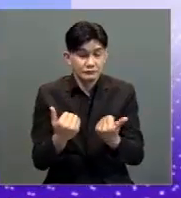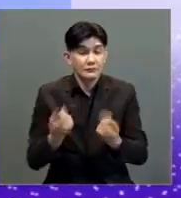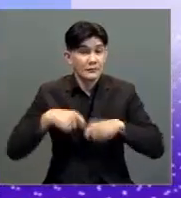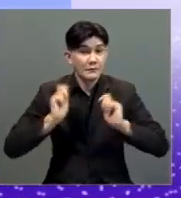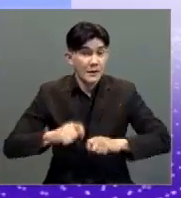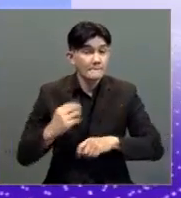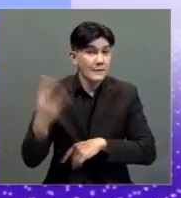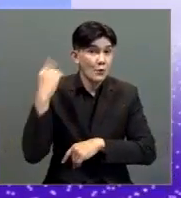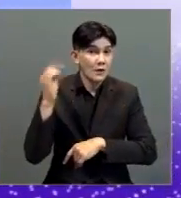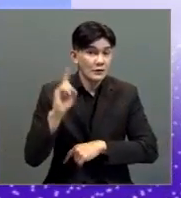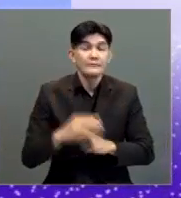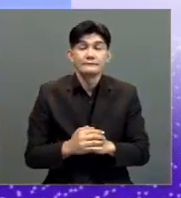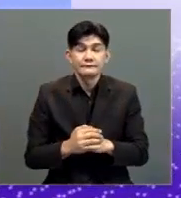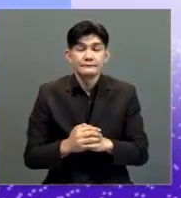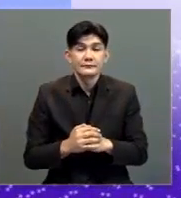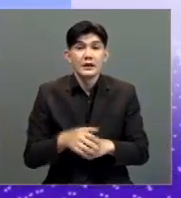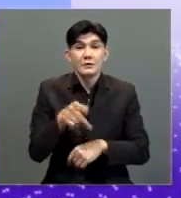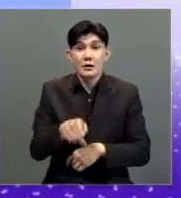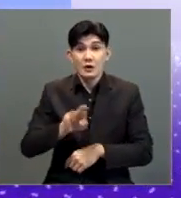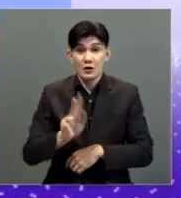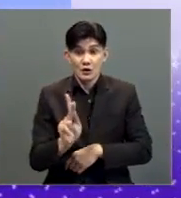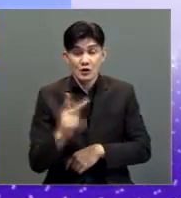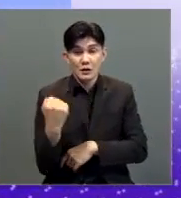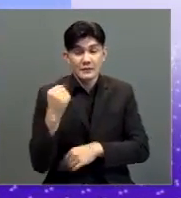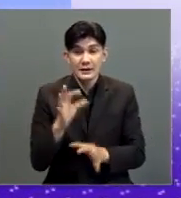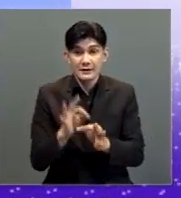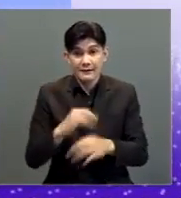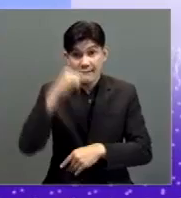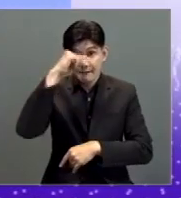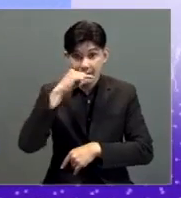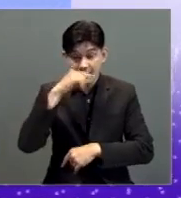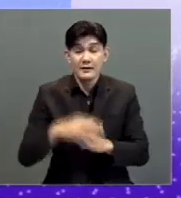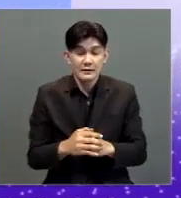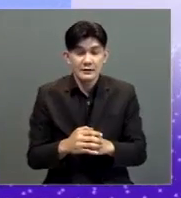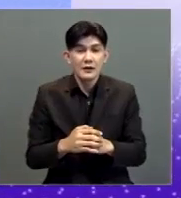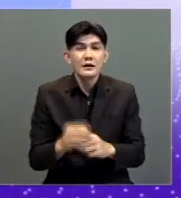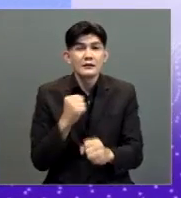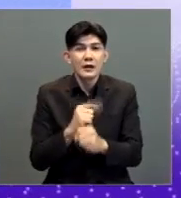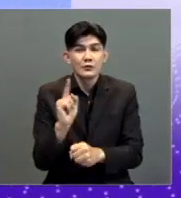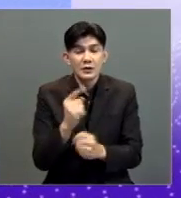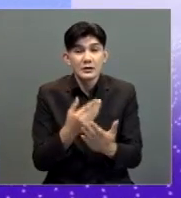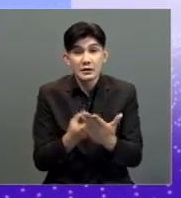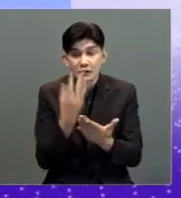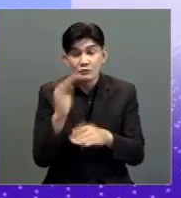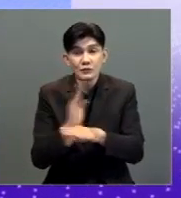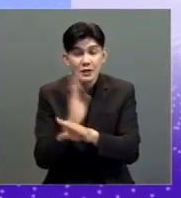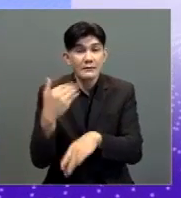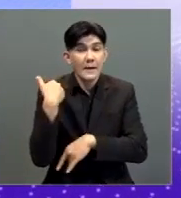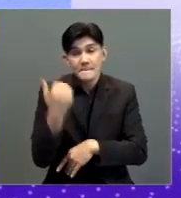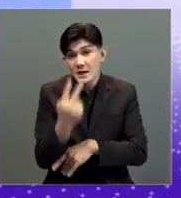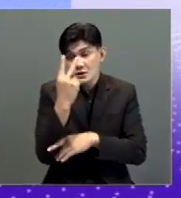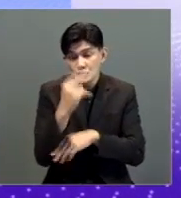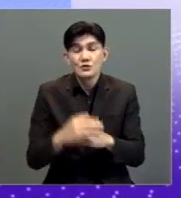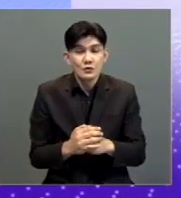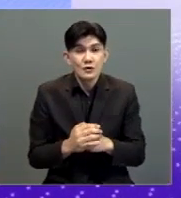นุมัติมาเมื่อวานนี้นะคะนั่นก็คือพ.ร.ก.ให้อำนาจธนาคารแห่งประเทศไทยออกซอฟท์โลนเพื่อดูแลภาคธุรกิจแน่นอนเพ